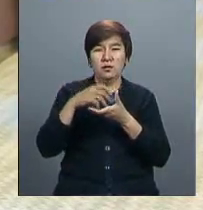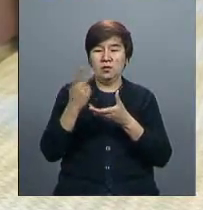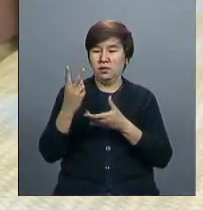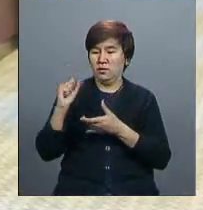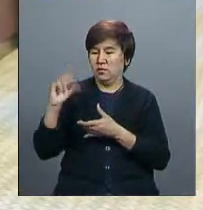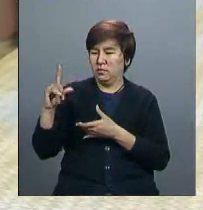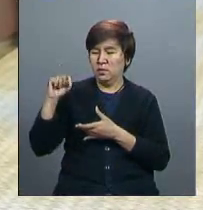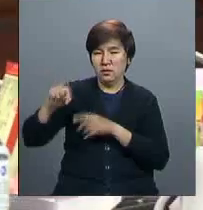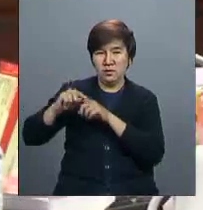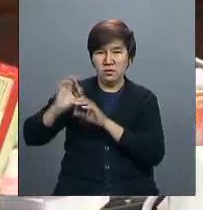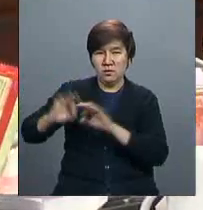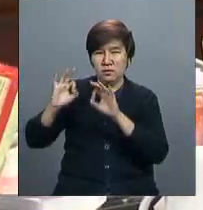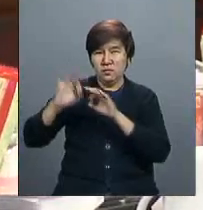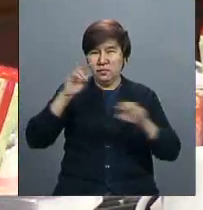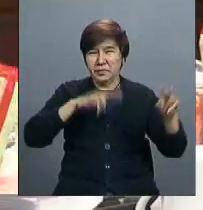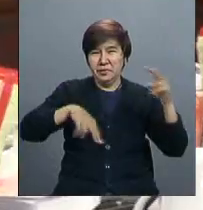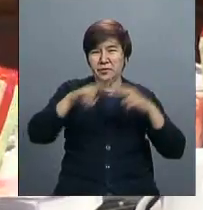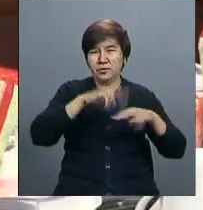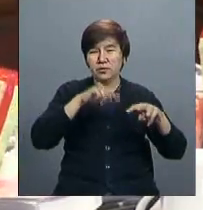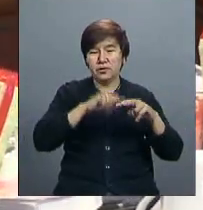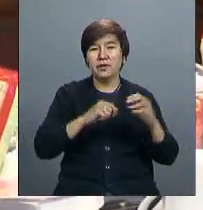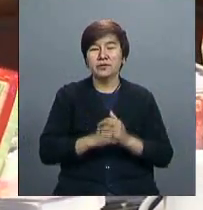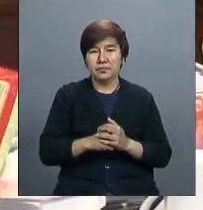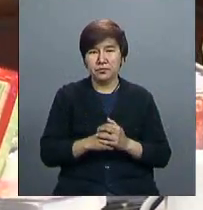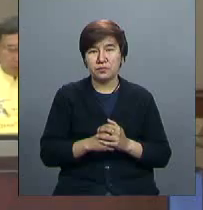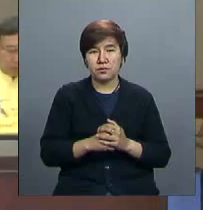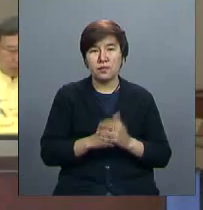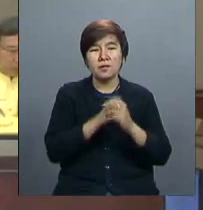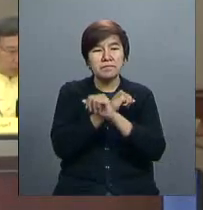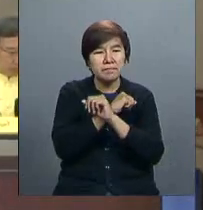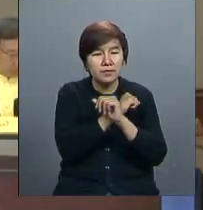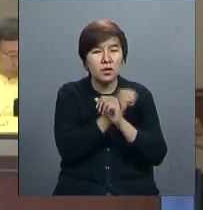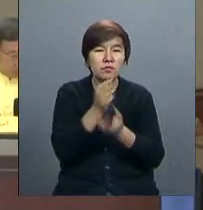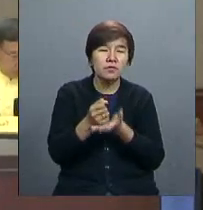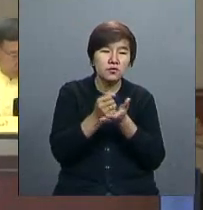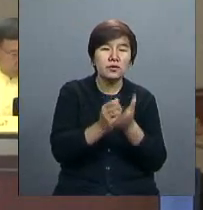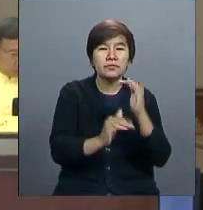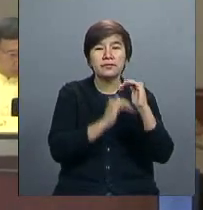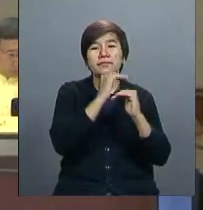ความจำเป็นต้องทำหน้าที่ดูแลความสงบเรียบร้อยต่อไปในช่วงเปลี่ยนผ่านประเทศค่ะ